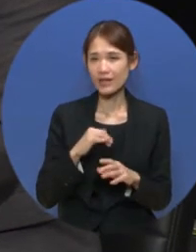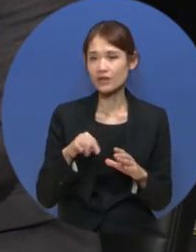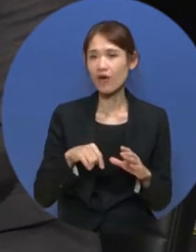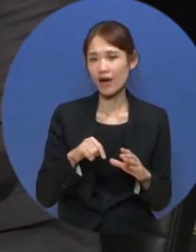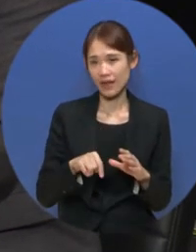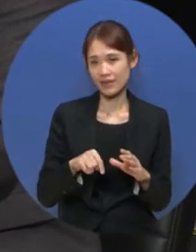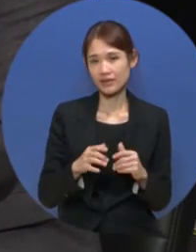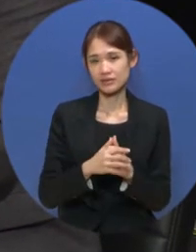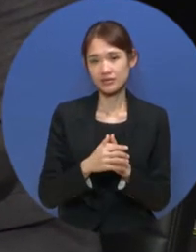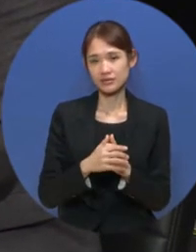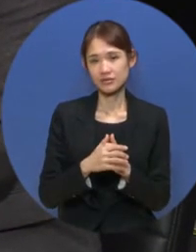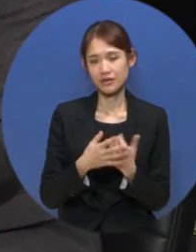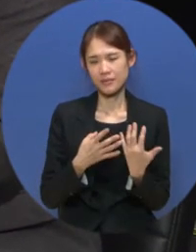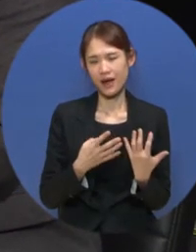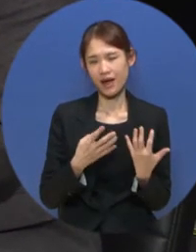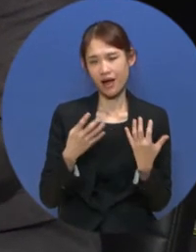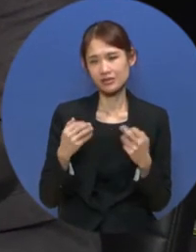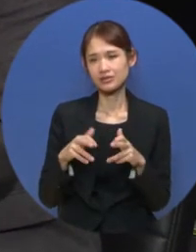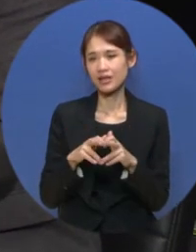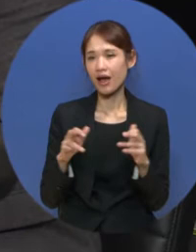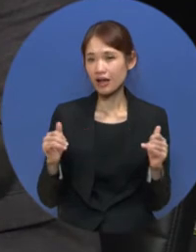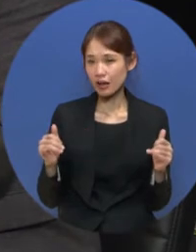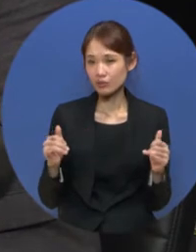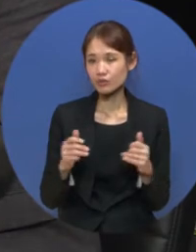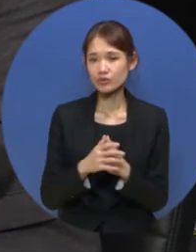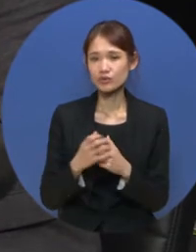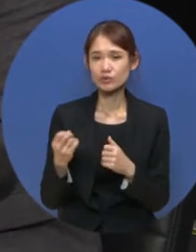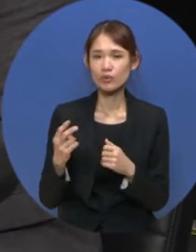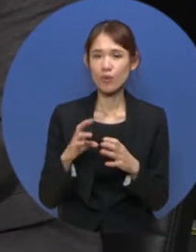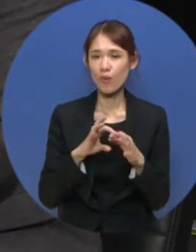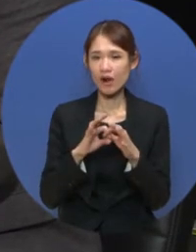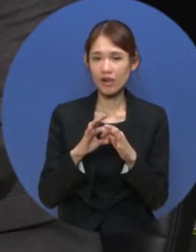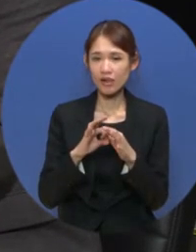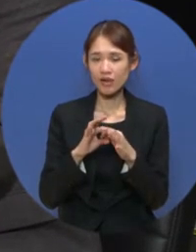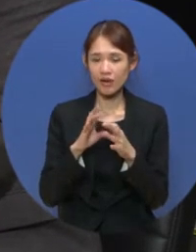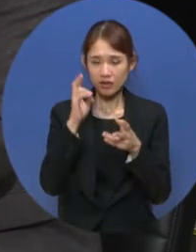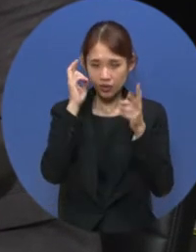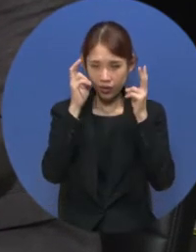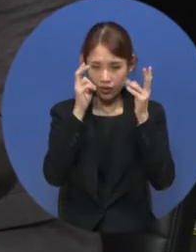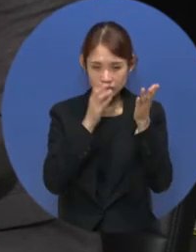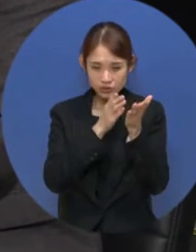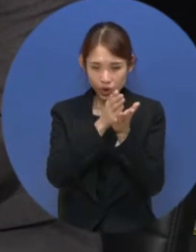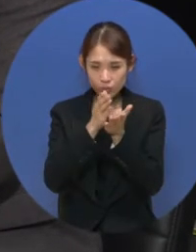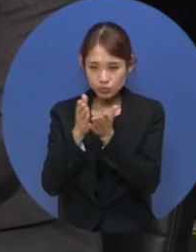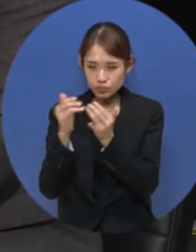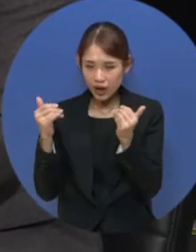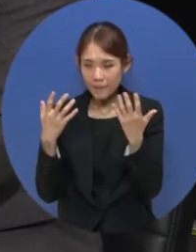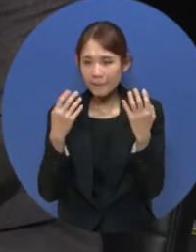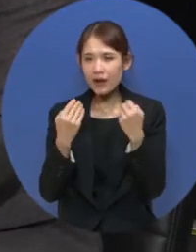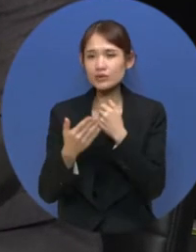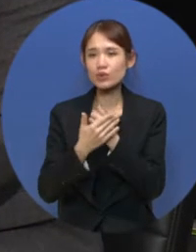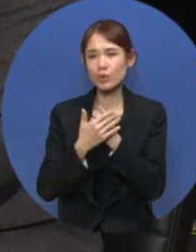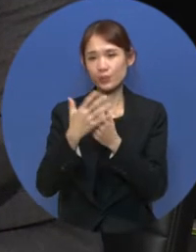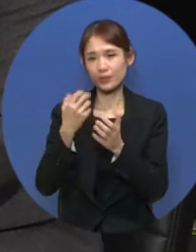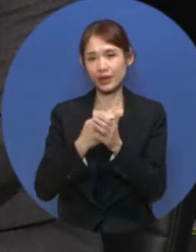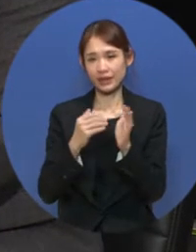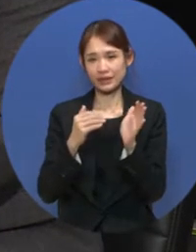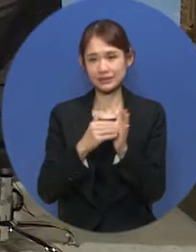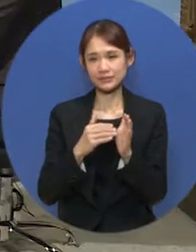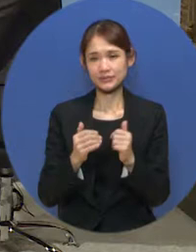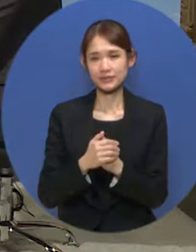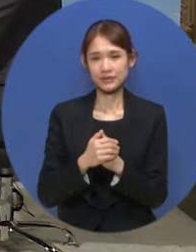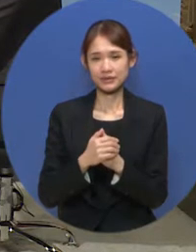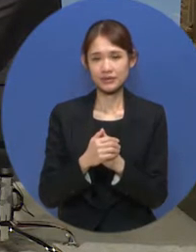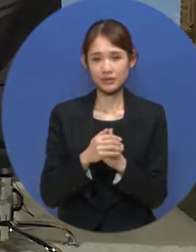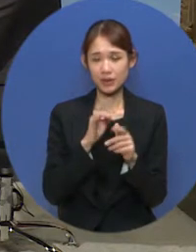속에서 많은 그 장애인분들과 그리고 관련 업계 전문가분들의 도움을 많이 받았습니다. 네.